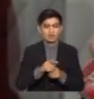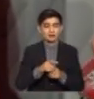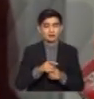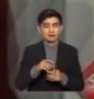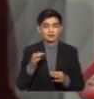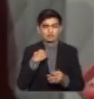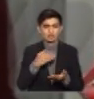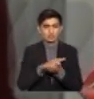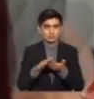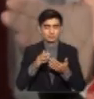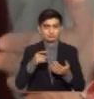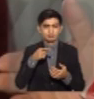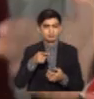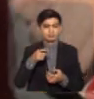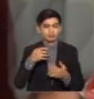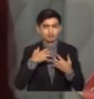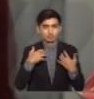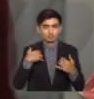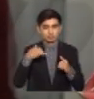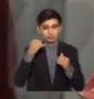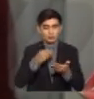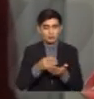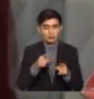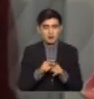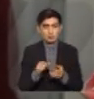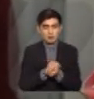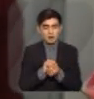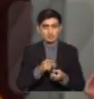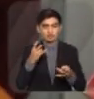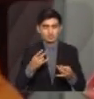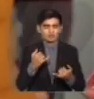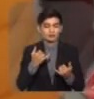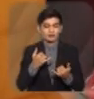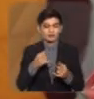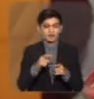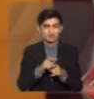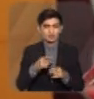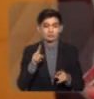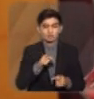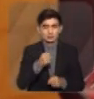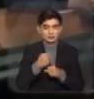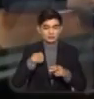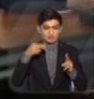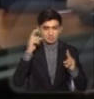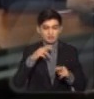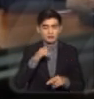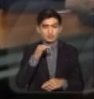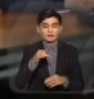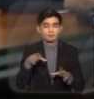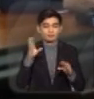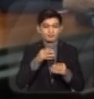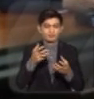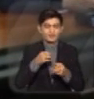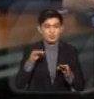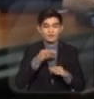нас чистопородная вот вот это бумага нас зависла в час нож дизайн фидер палате предпринимателей